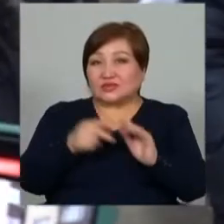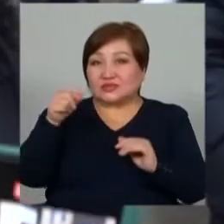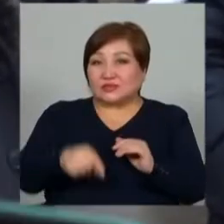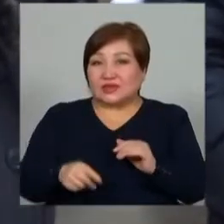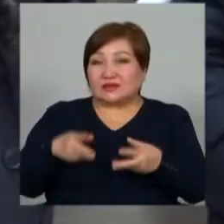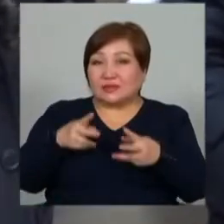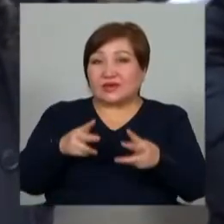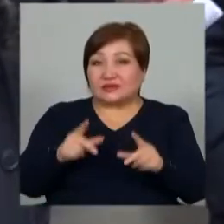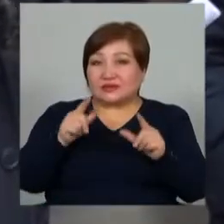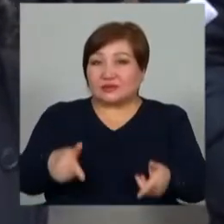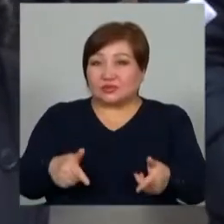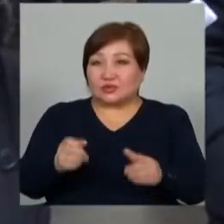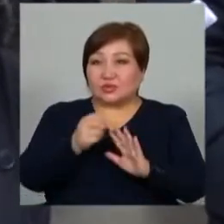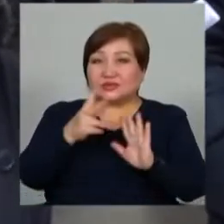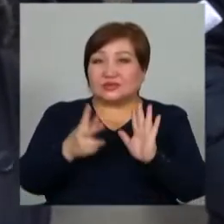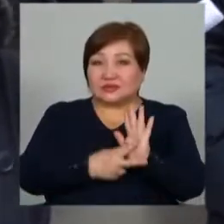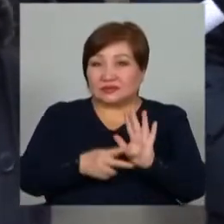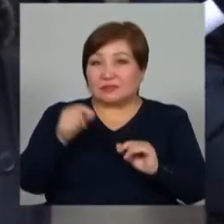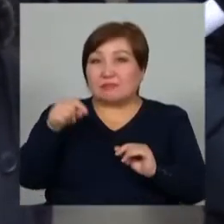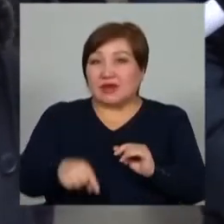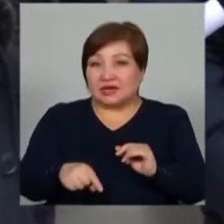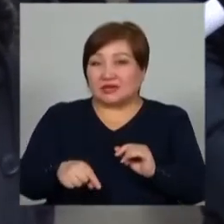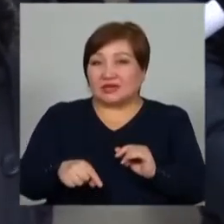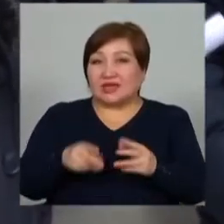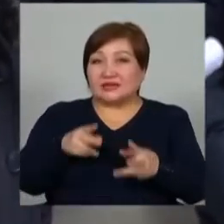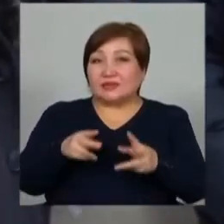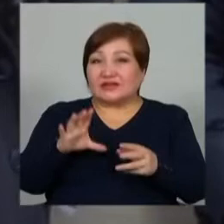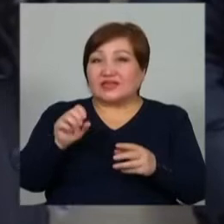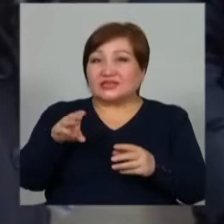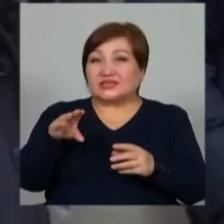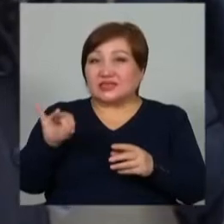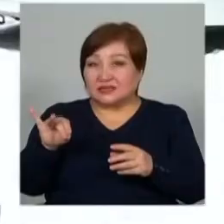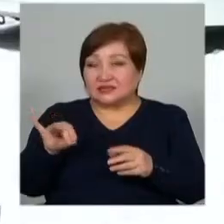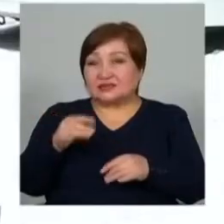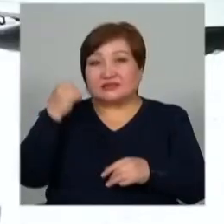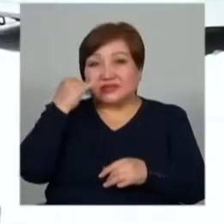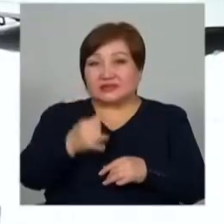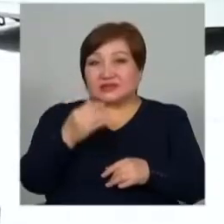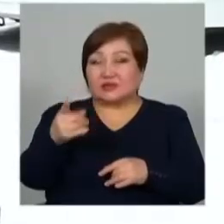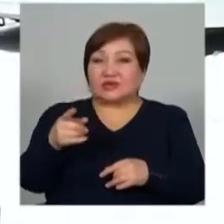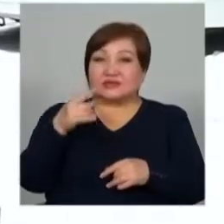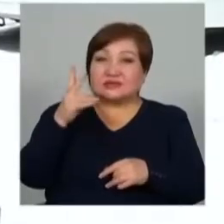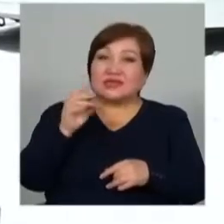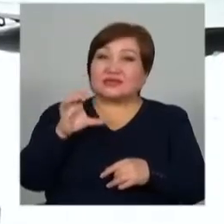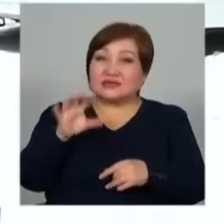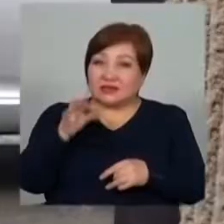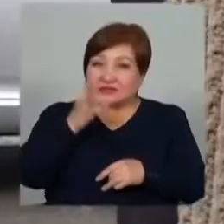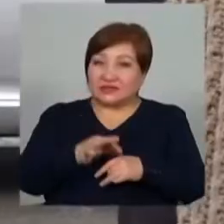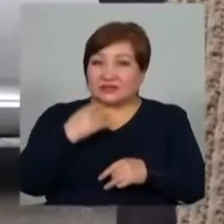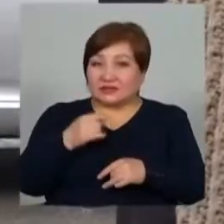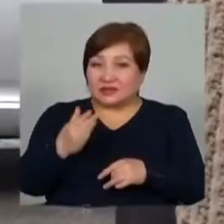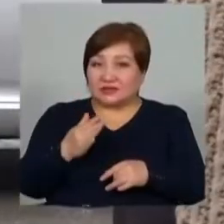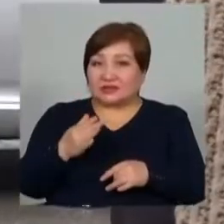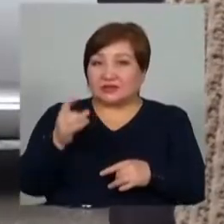тұр. 18 мың. Тепловые сетиге звондасақ олар КСК жауапты дейді. Тұрғындардың сөзінше пәтер иелер